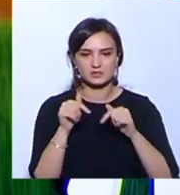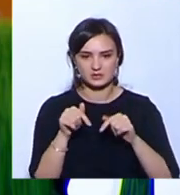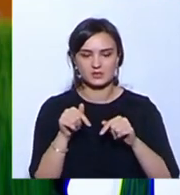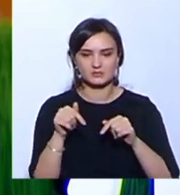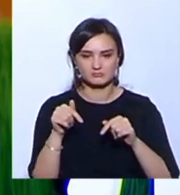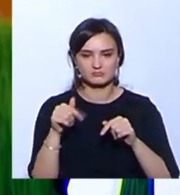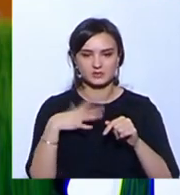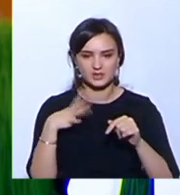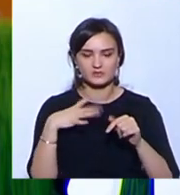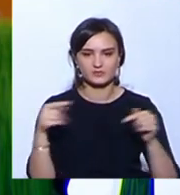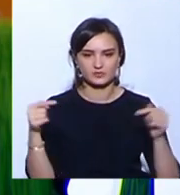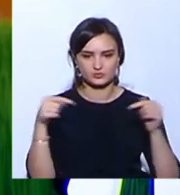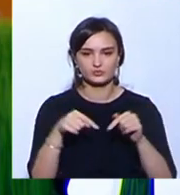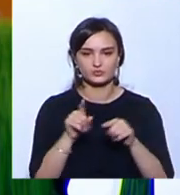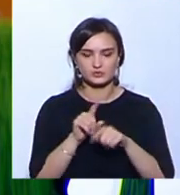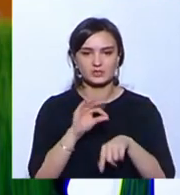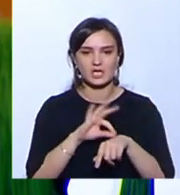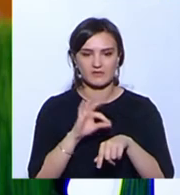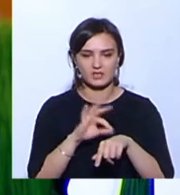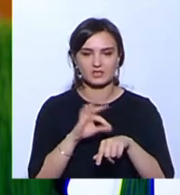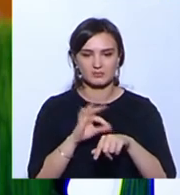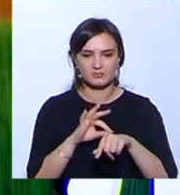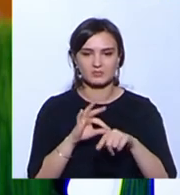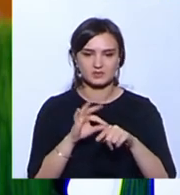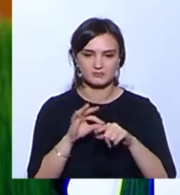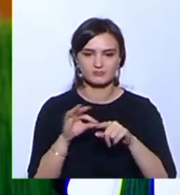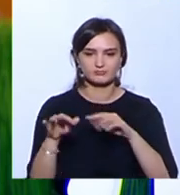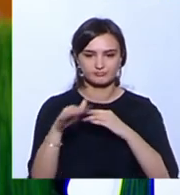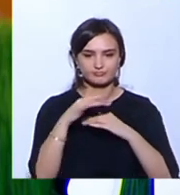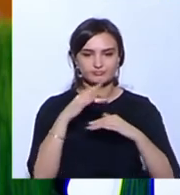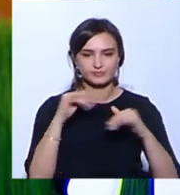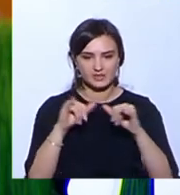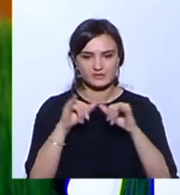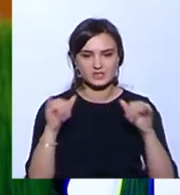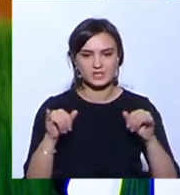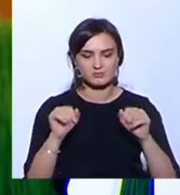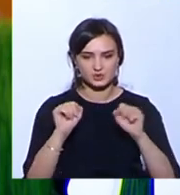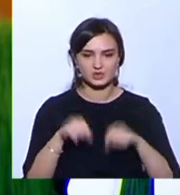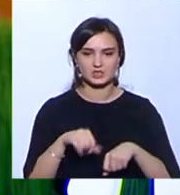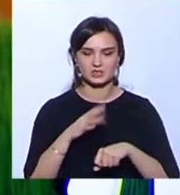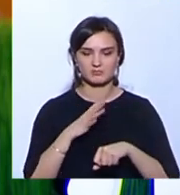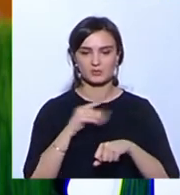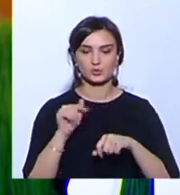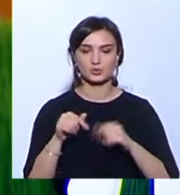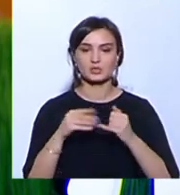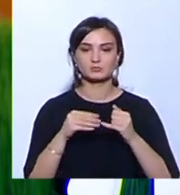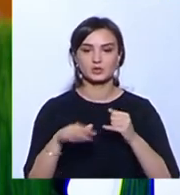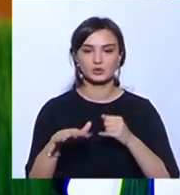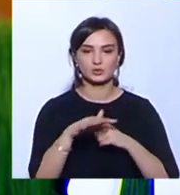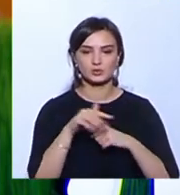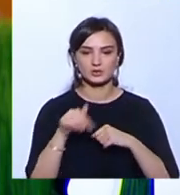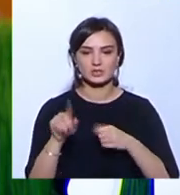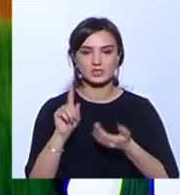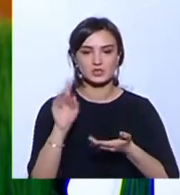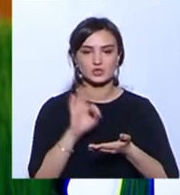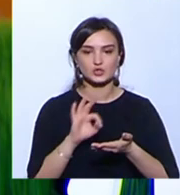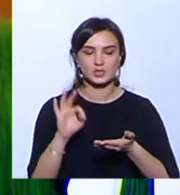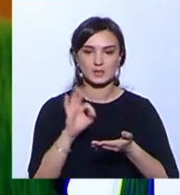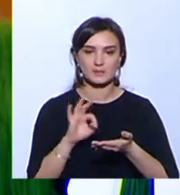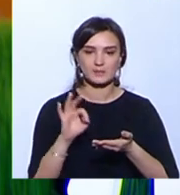გადის საქართველოზე, მათ შორის დაავადებების მოძრაობა და გავრცელება შეიძლება იყოს ამ ტერიტორიაზე. რაც